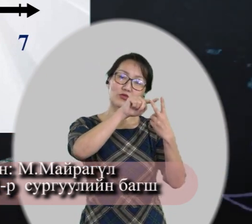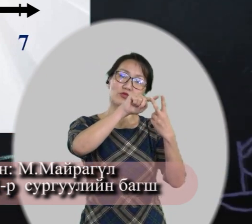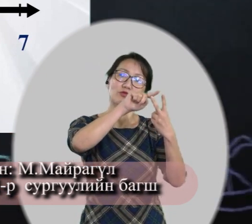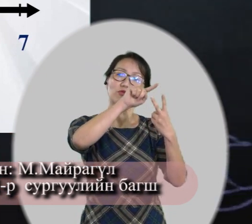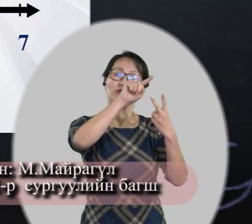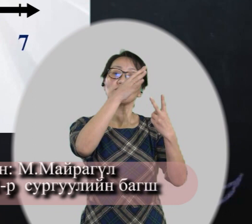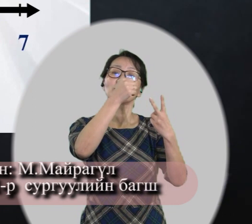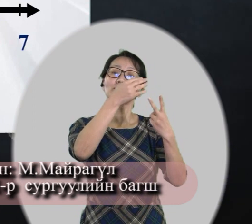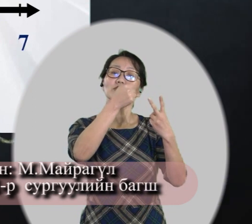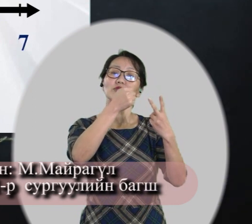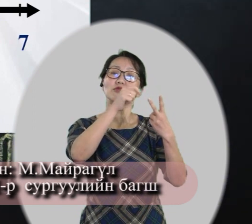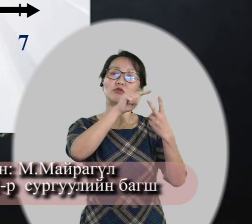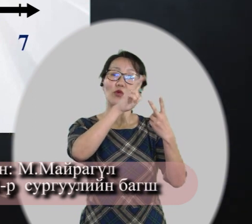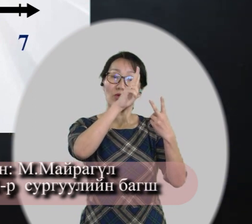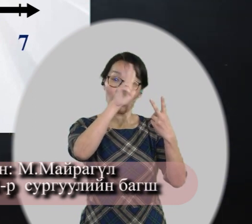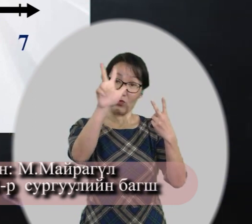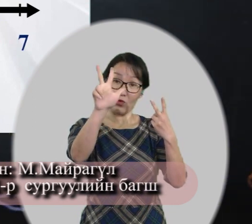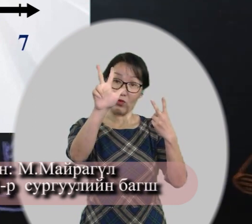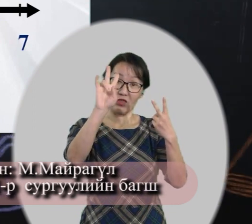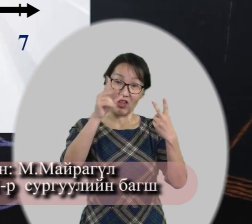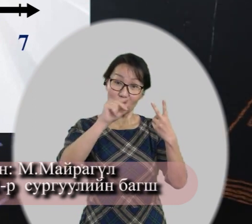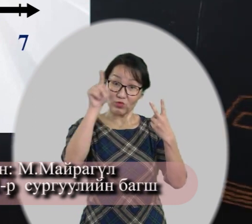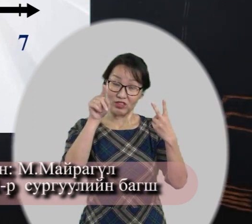3 бірлік секіреді.